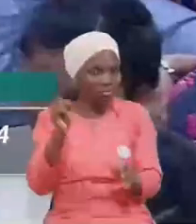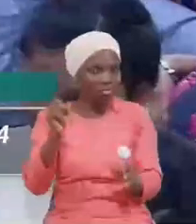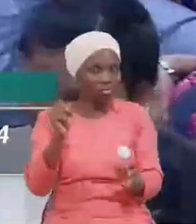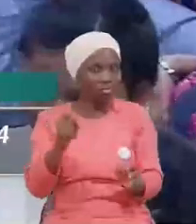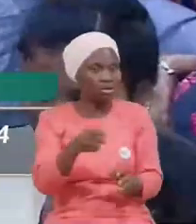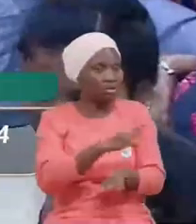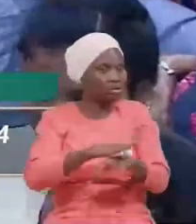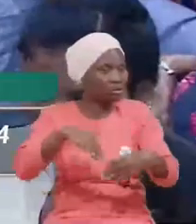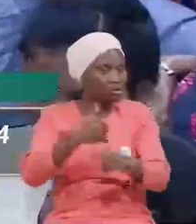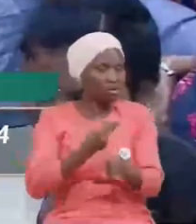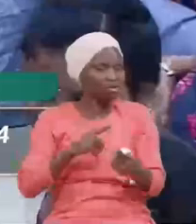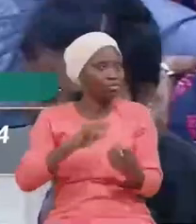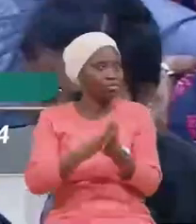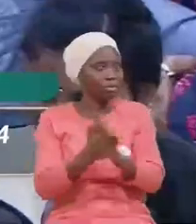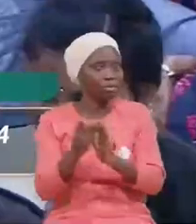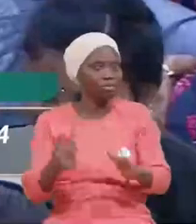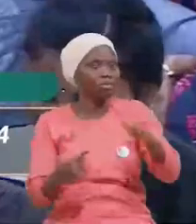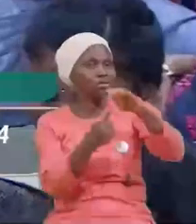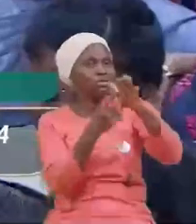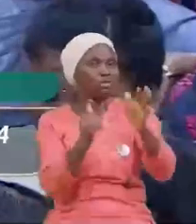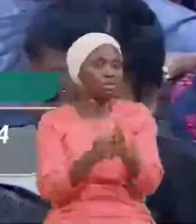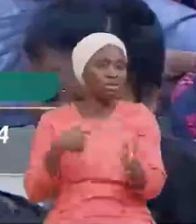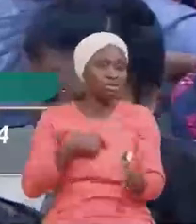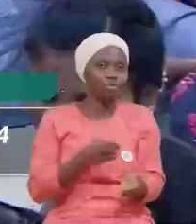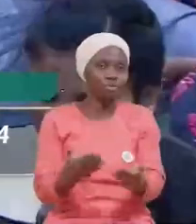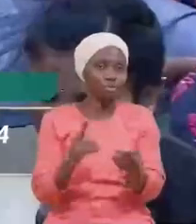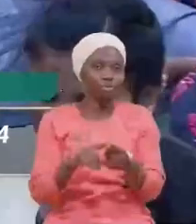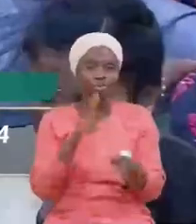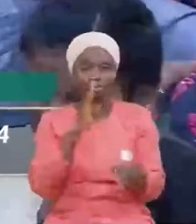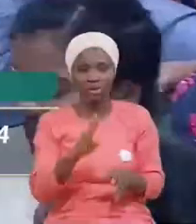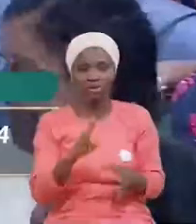nous ne serons pas les zéros que nous voulons être.